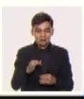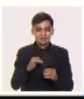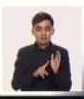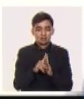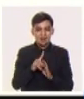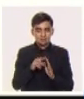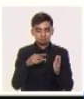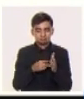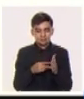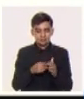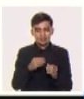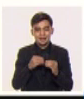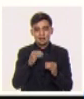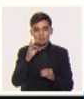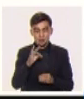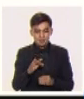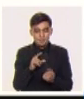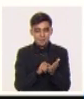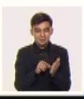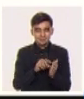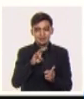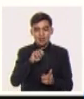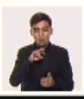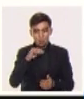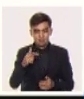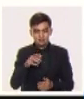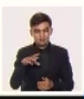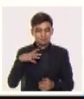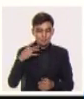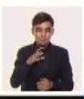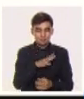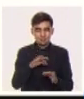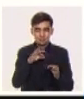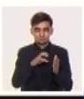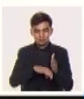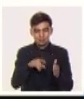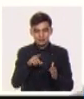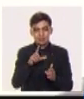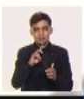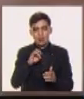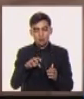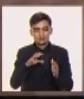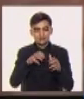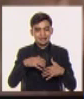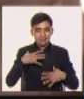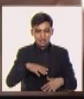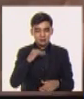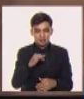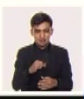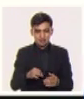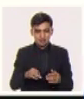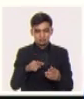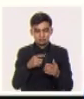изначально эти 10% пенсионных налогов, которые раньше удерживались, с него налог не взымалось, а он относился на